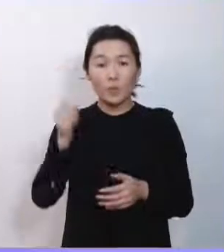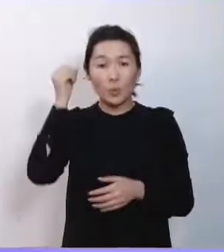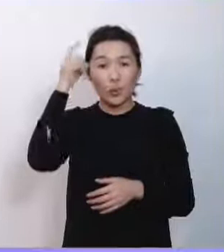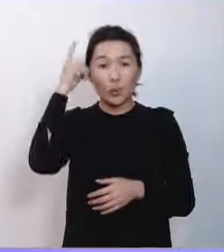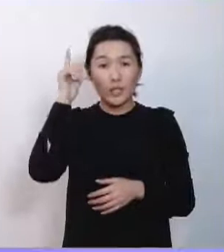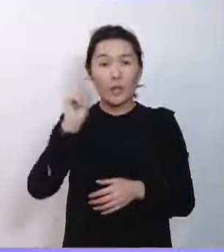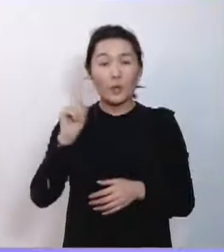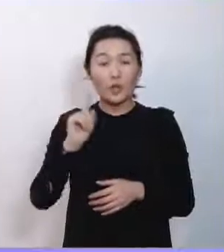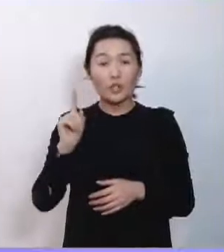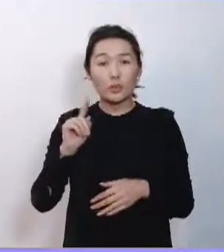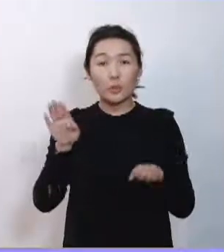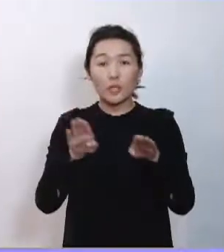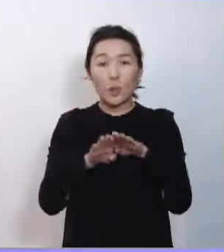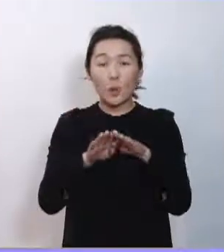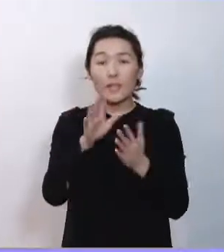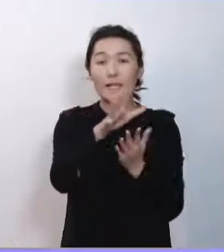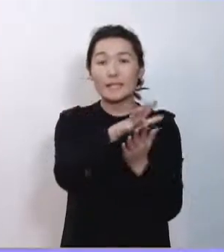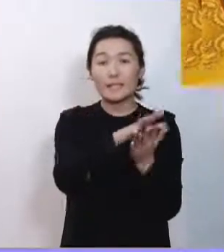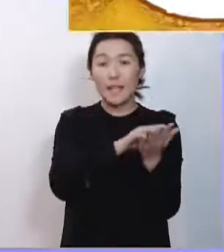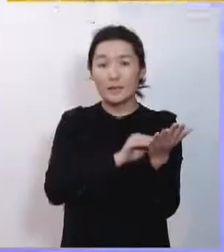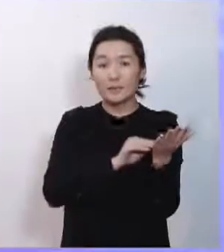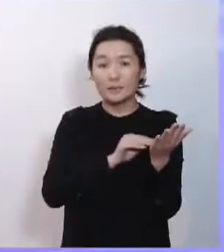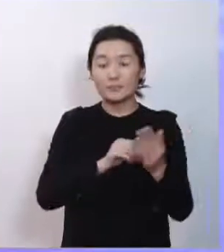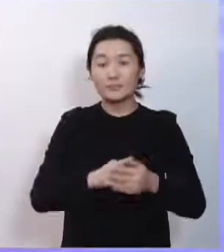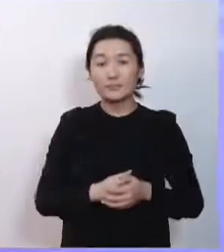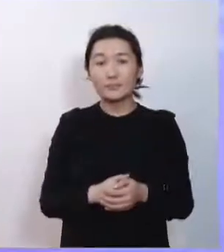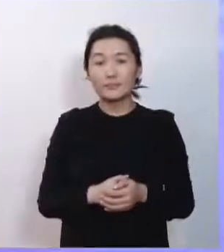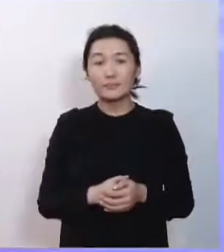Узнаем, что такое текст.